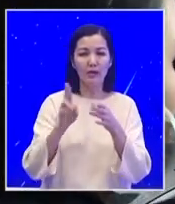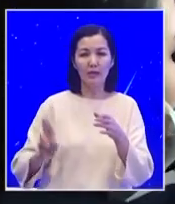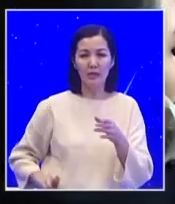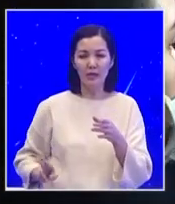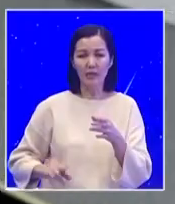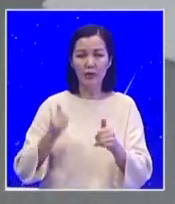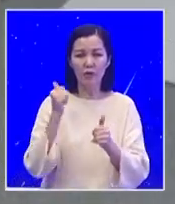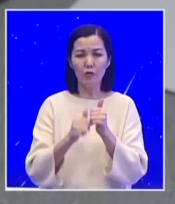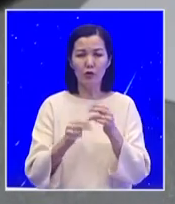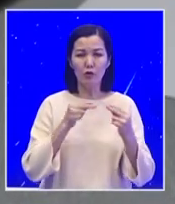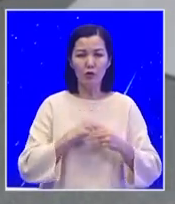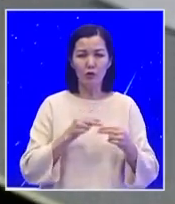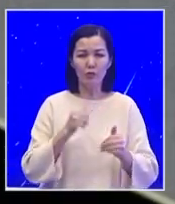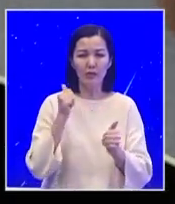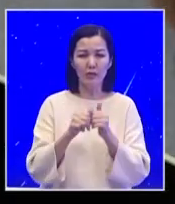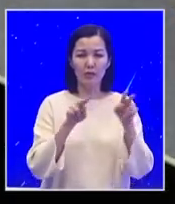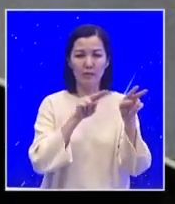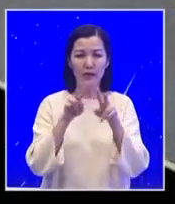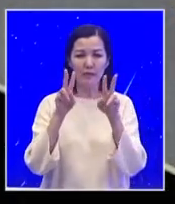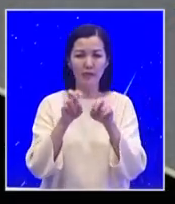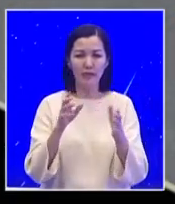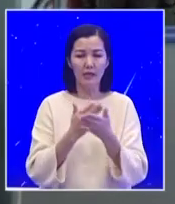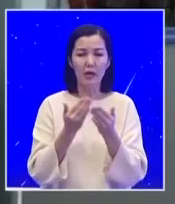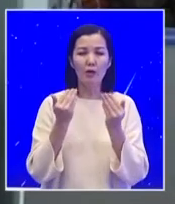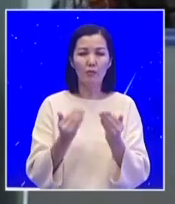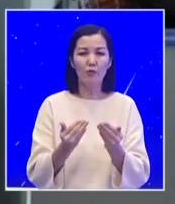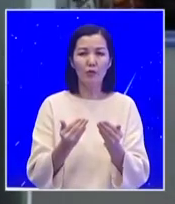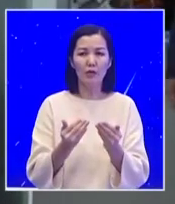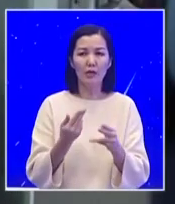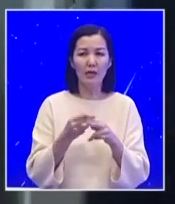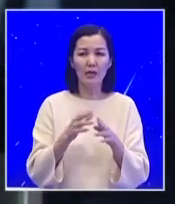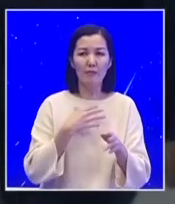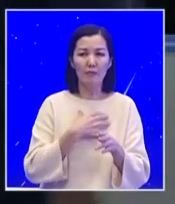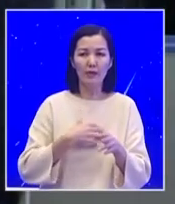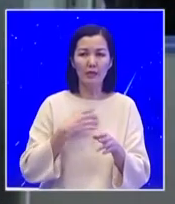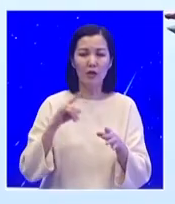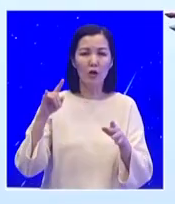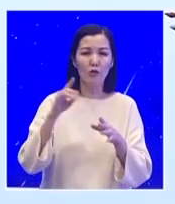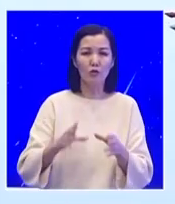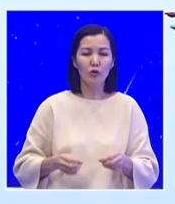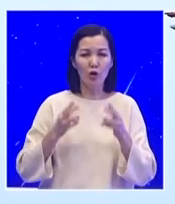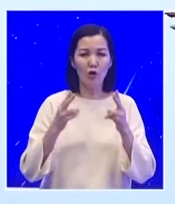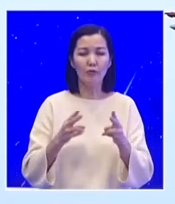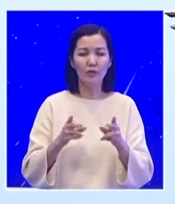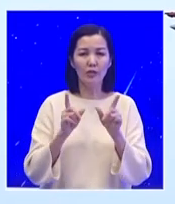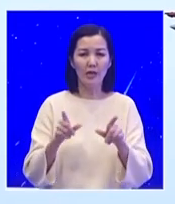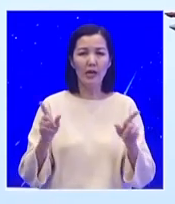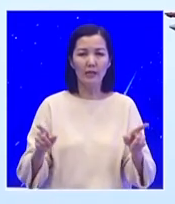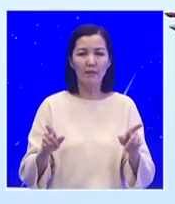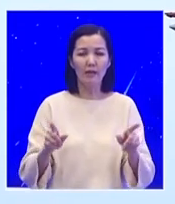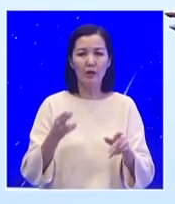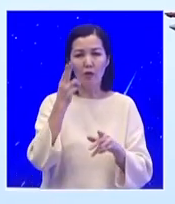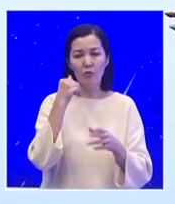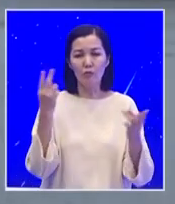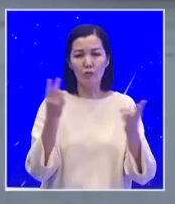әуежайдағы күнделікті жұмыс барысын жиі бақылап тұрады. Бүгінде солай. Ол үшін ең бастысы ұшу қауіпсіз және жолаушылар үшін ыңғайлы